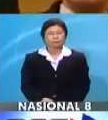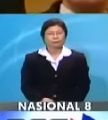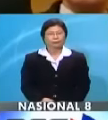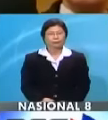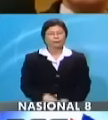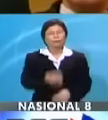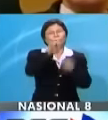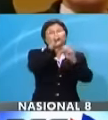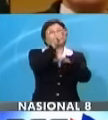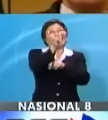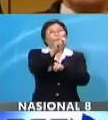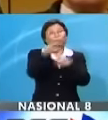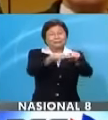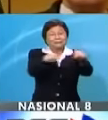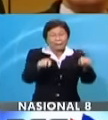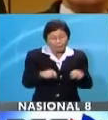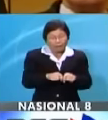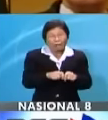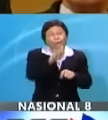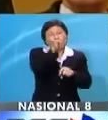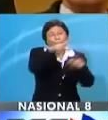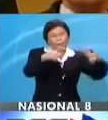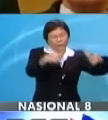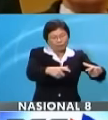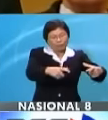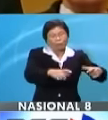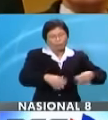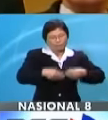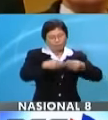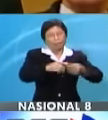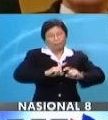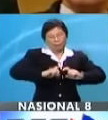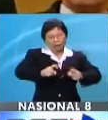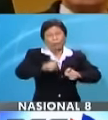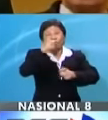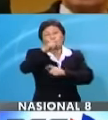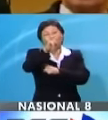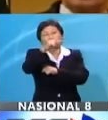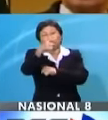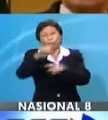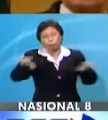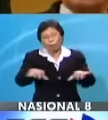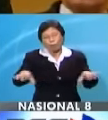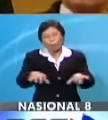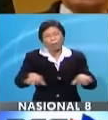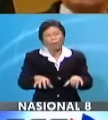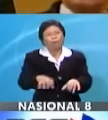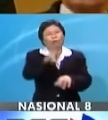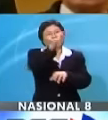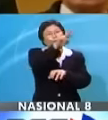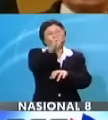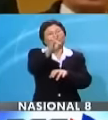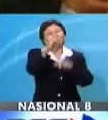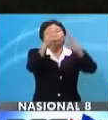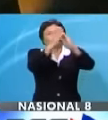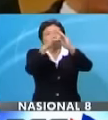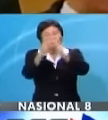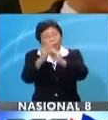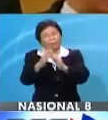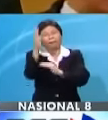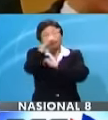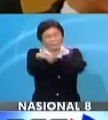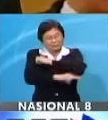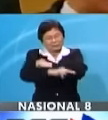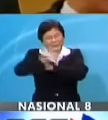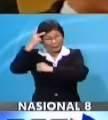Daripada 12 tapak tersebut, 2 tapak diberikan kepada NGO untuk pelaksanaan pembinaan sebanyak 27 buah rumah. Kerajaan Negeri